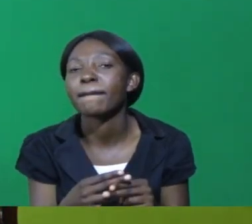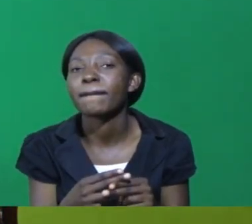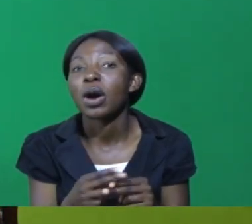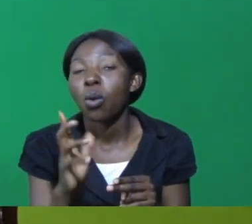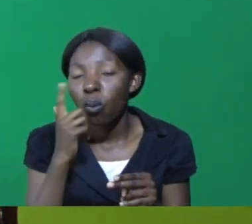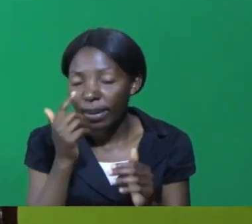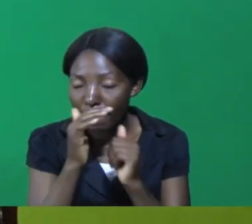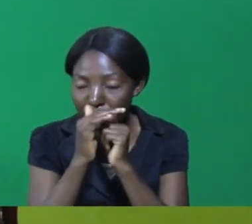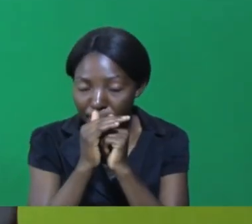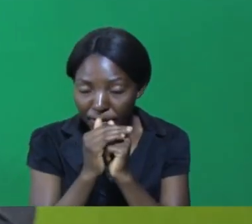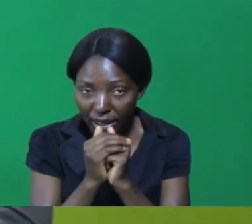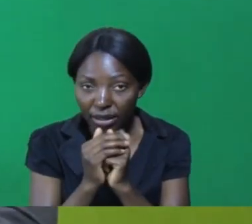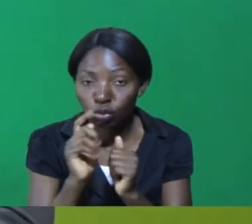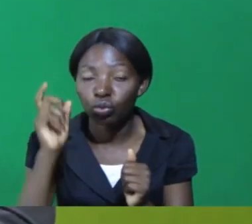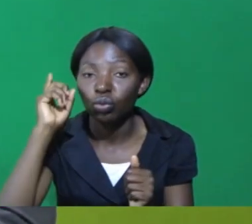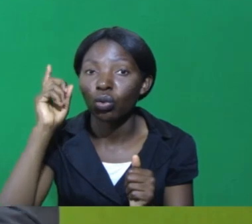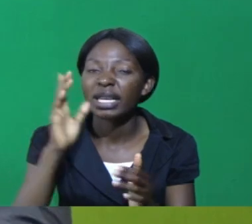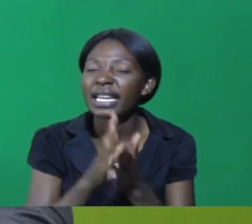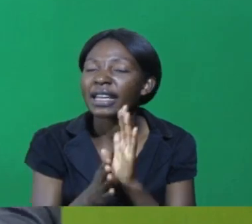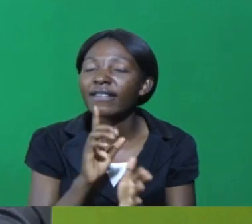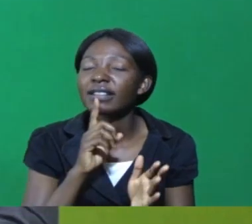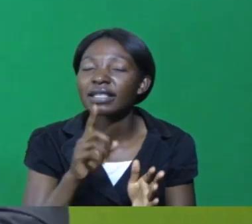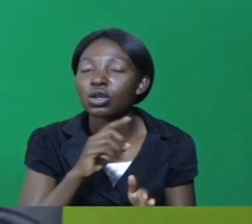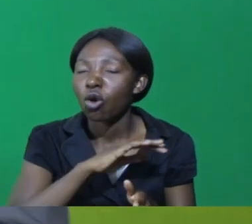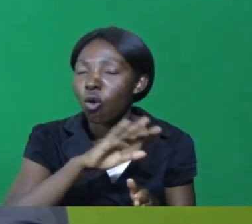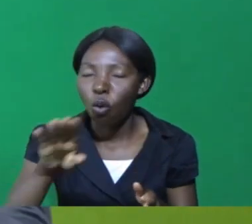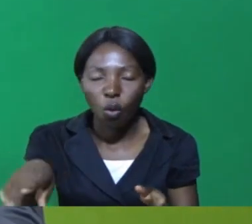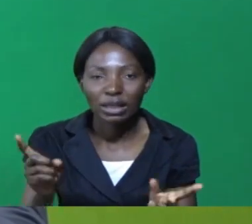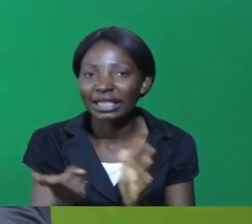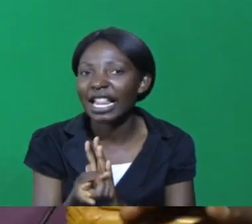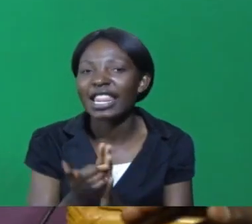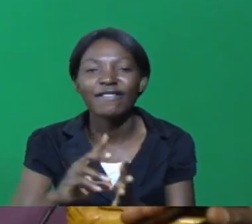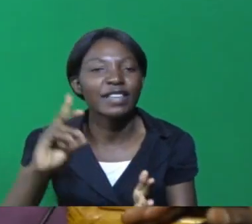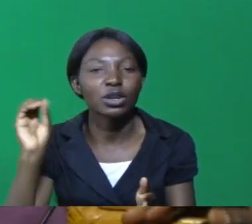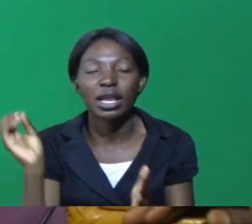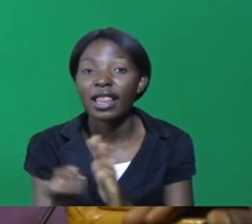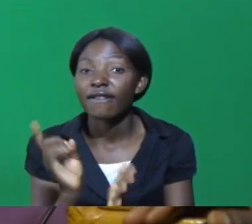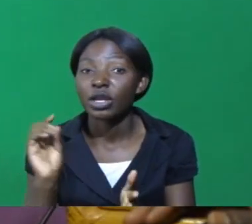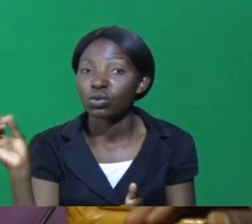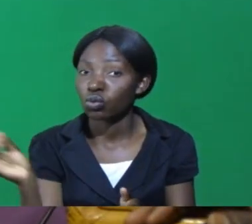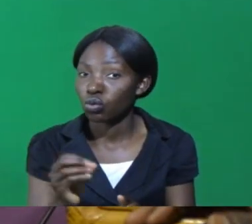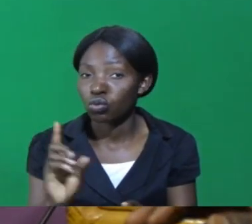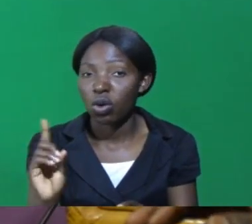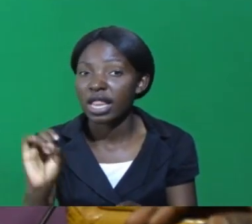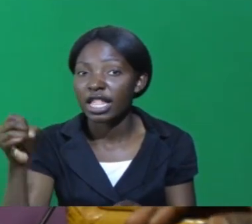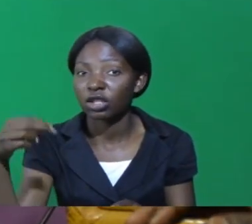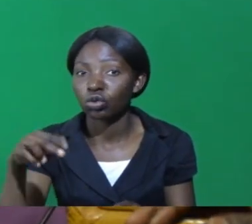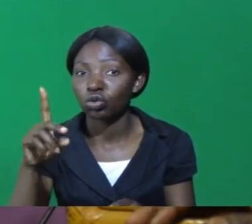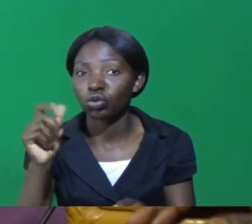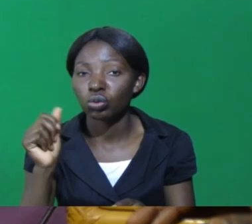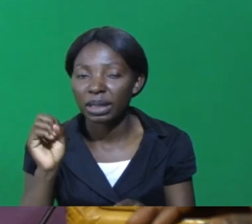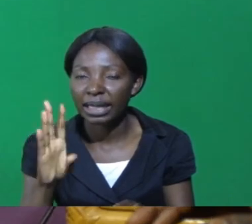Alright, pamunamato uyu haana kuti vamwe vese varipo kusara kwa Judas. Akati vamwe vese varipo kusara